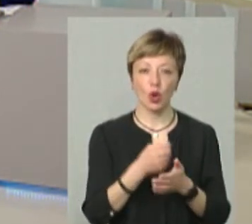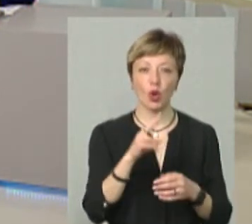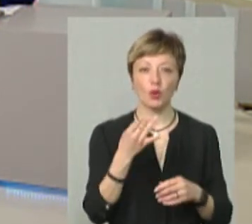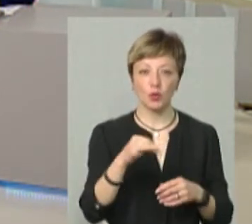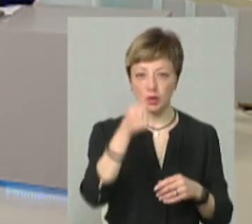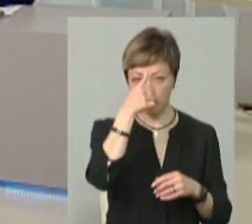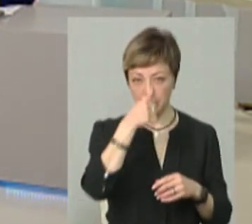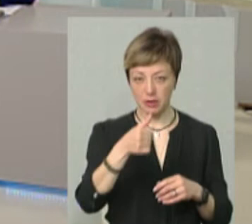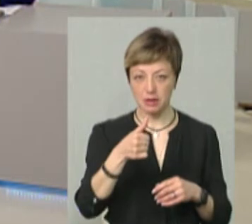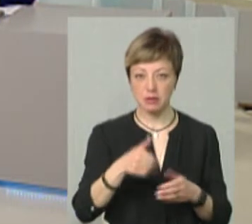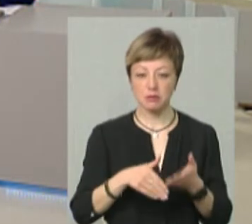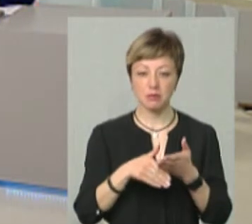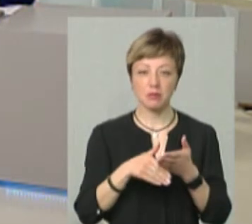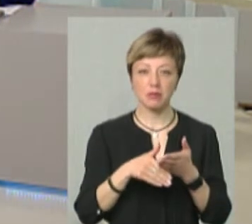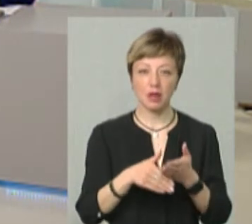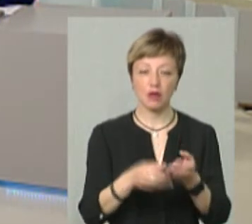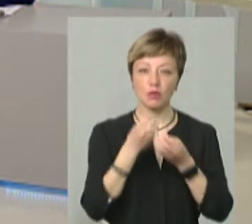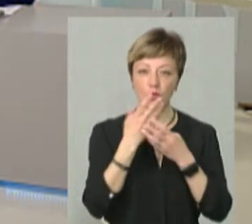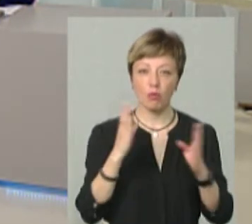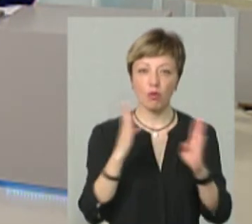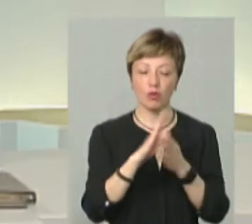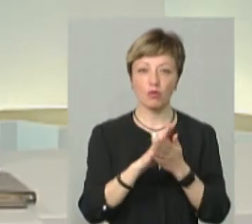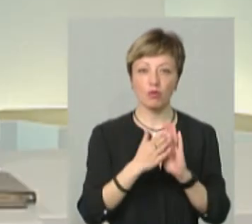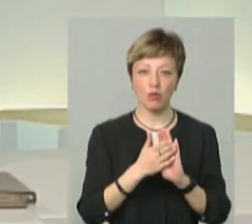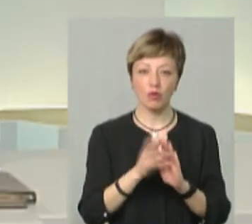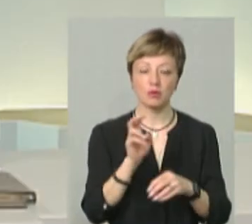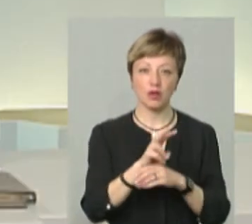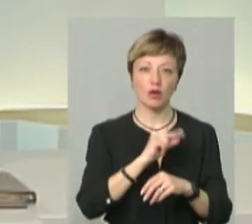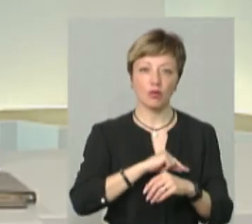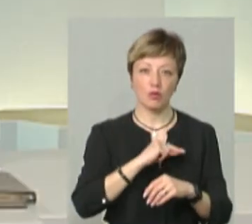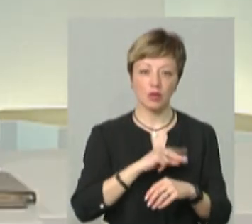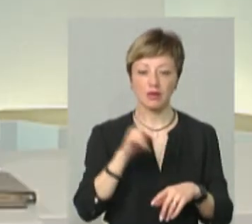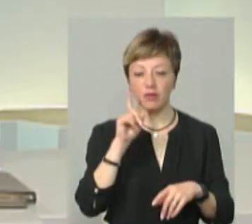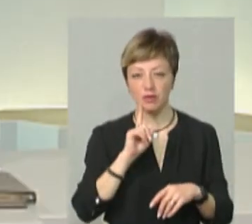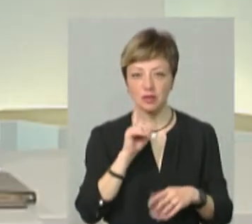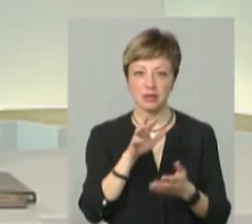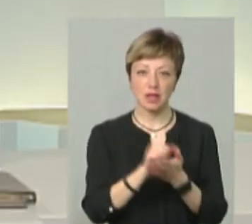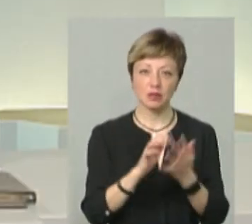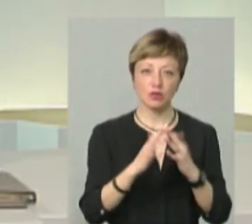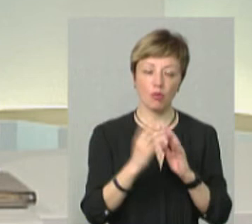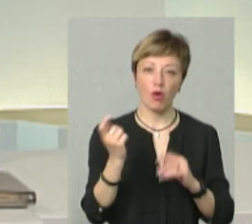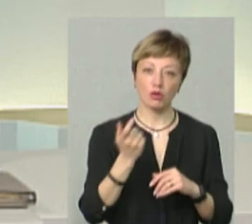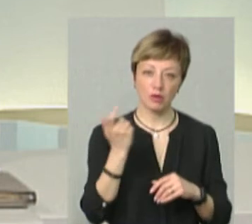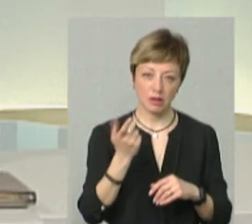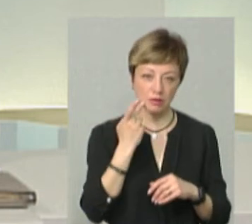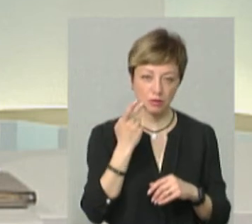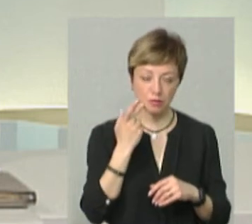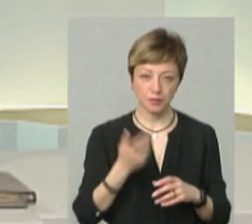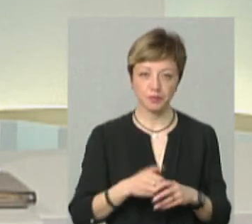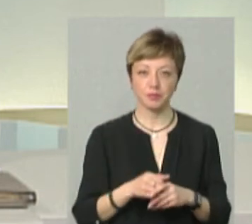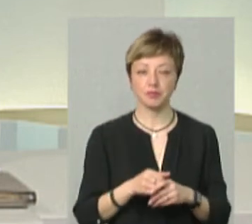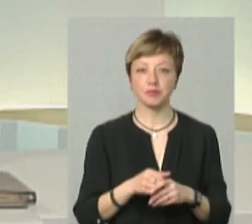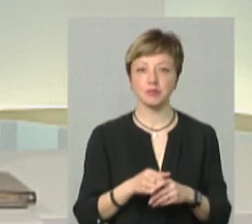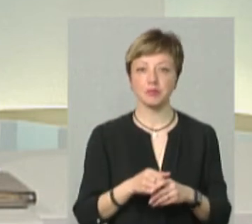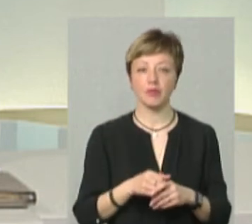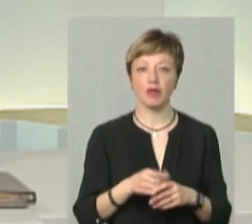місяця, якби сприятливі погодні умови, була частина безробітних йшла на роботу, ті, які сезонні, які зайняті в сільському господарстві. Далі